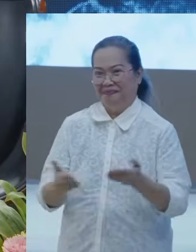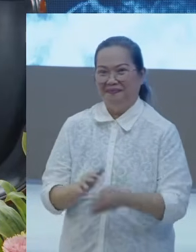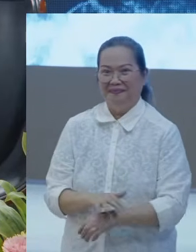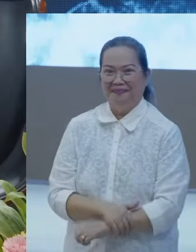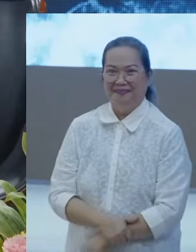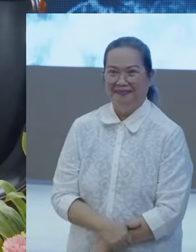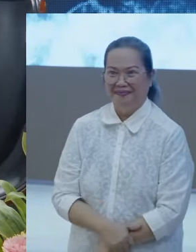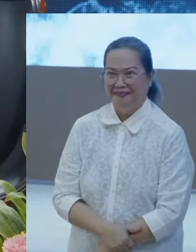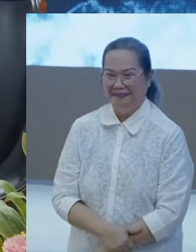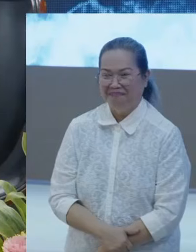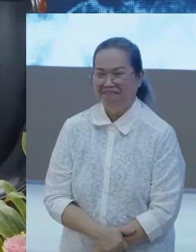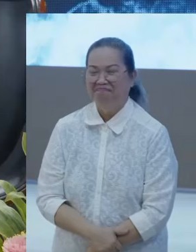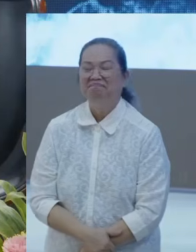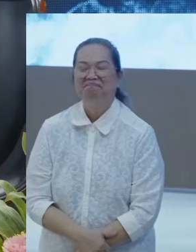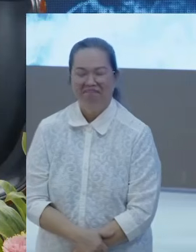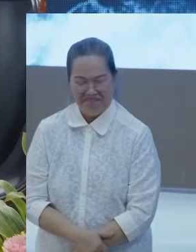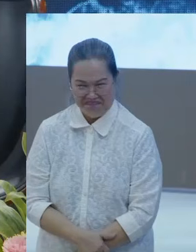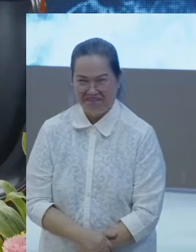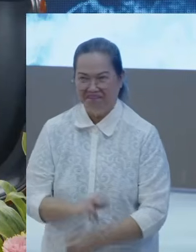ugali ng mga Hudyo.